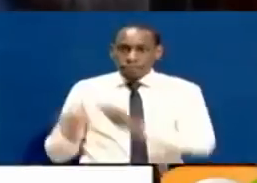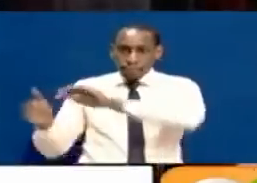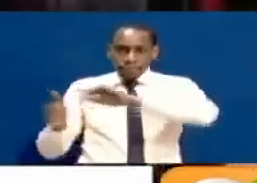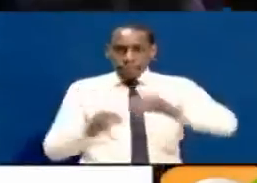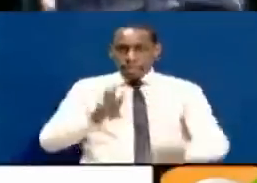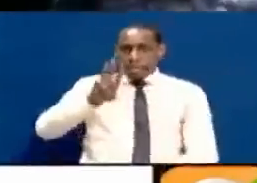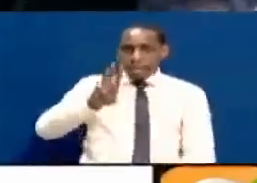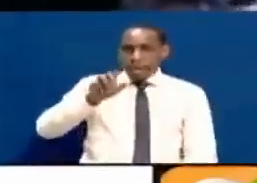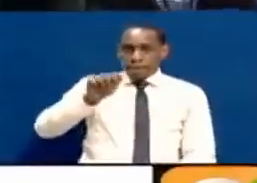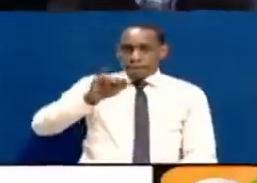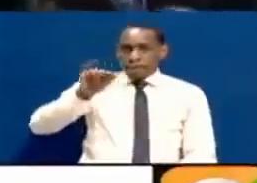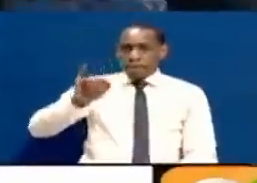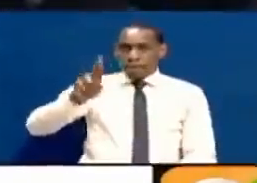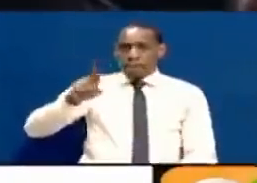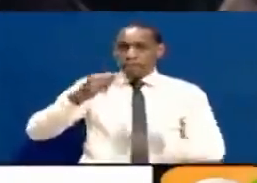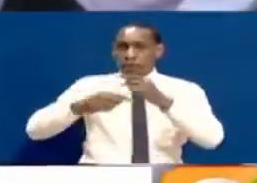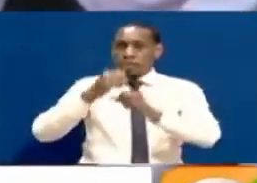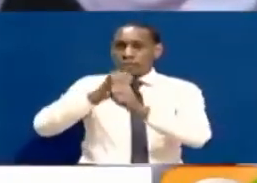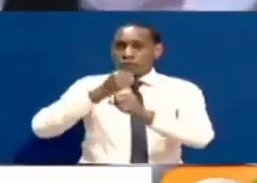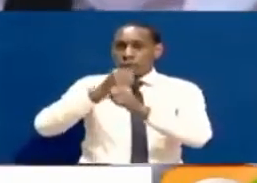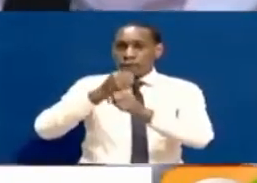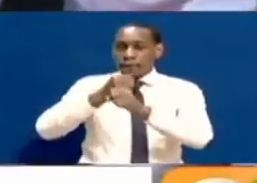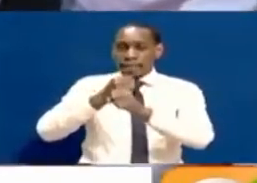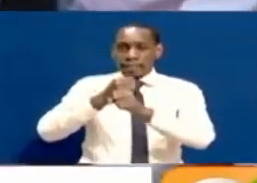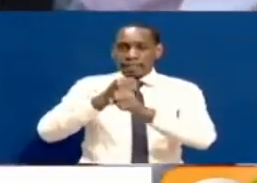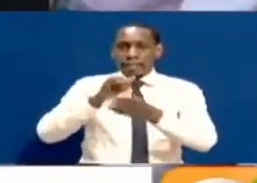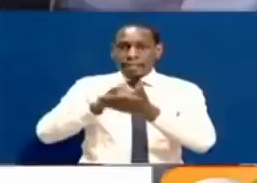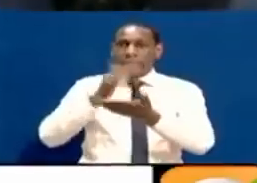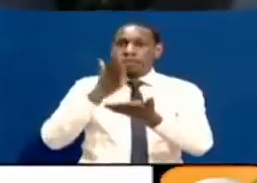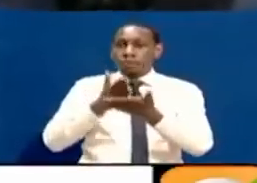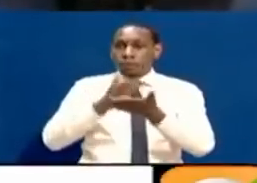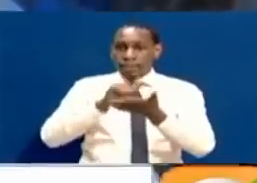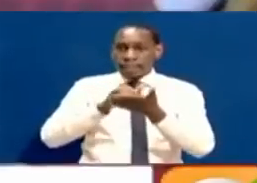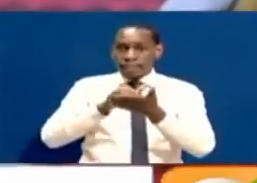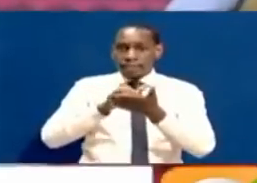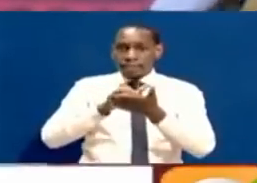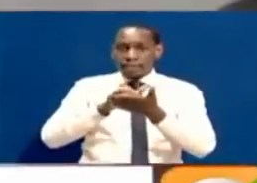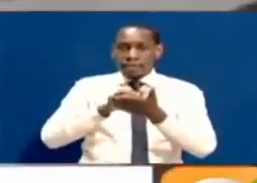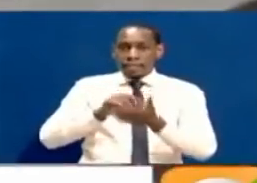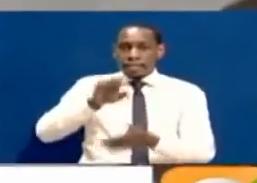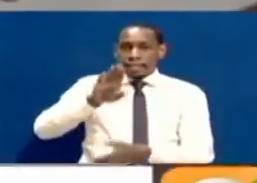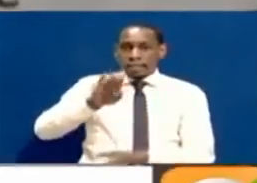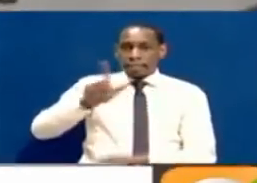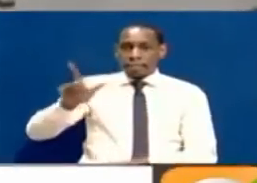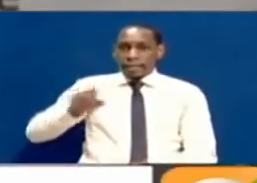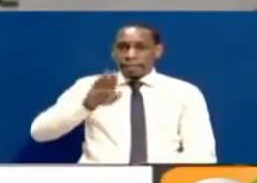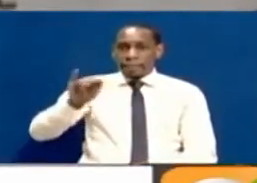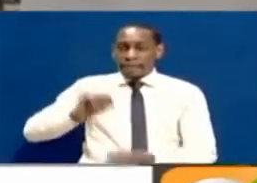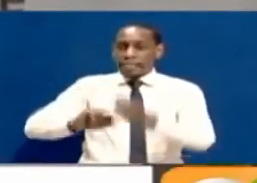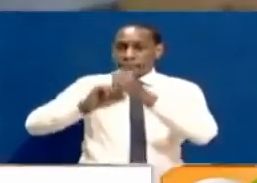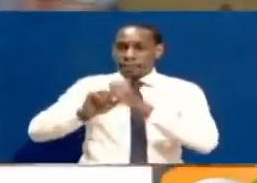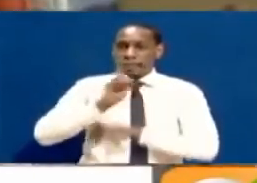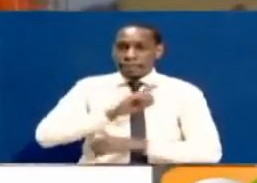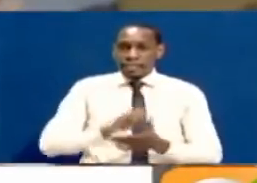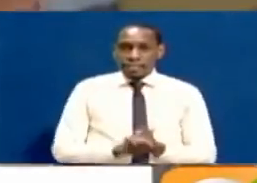Kaunti ya Wajia nayo iliendeleza shughuli hiyo katika pilka pilka za kuhakikisha kuwa mswada wa BBI unaungwa